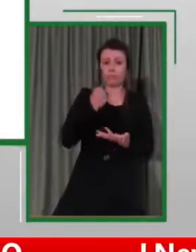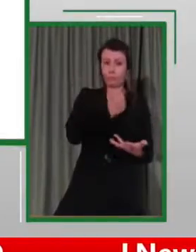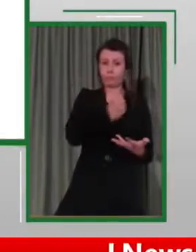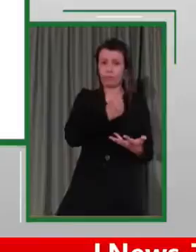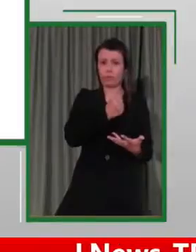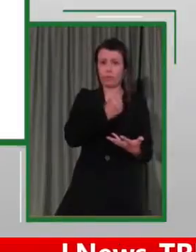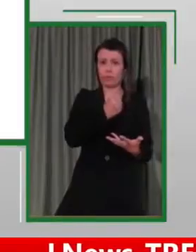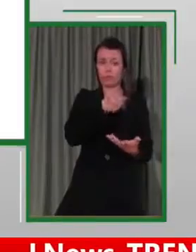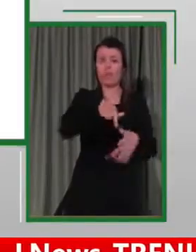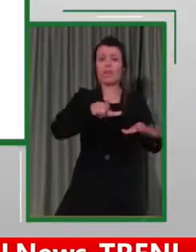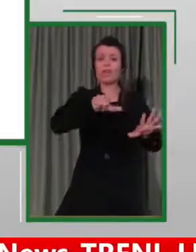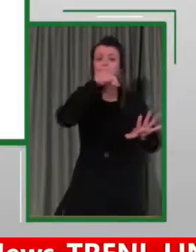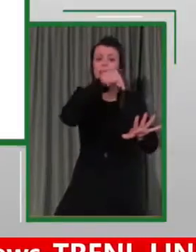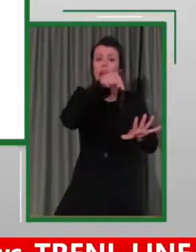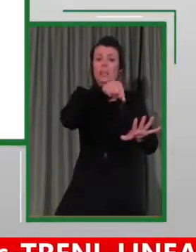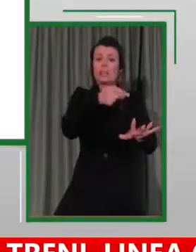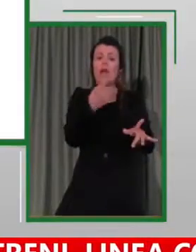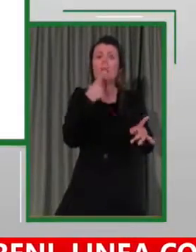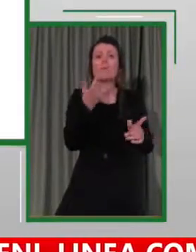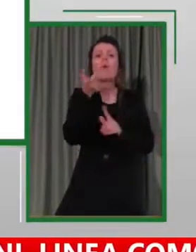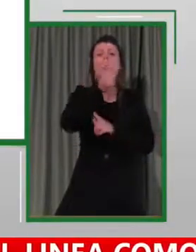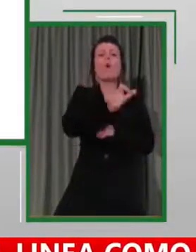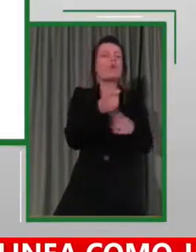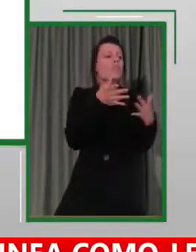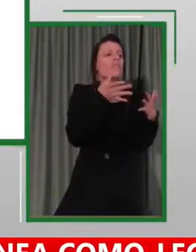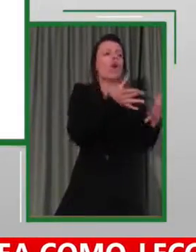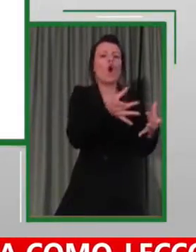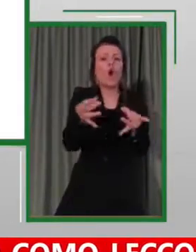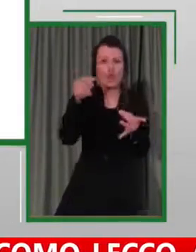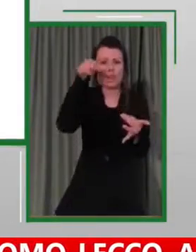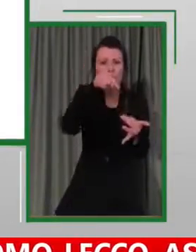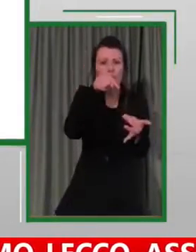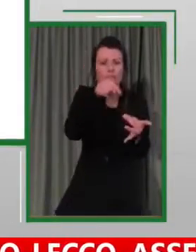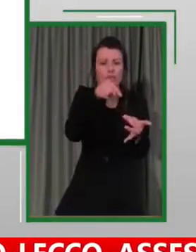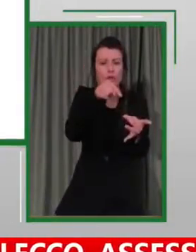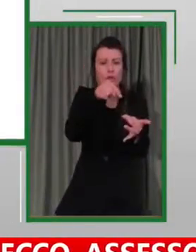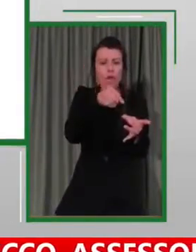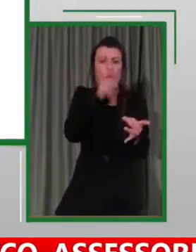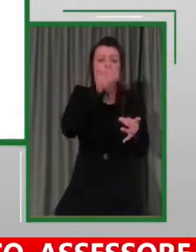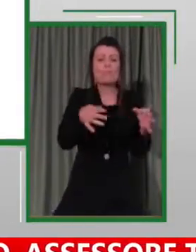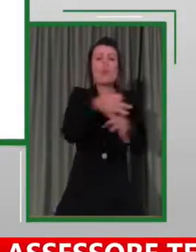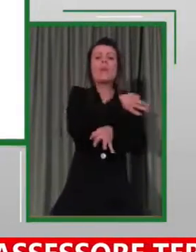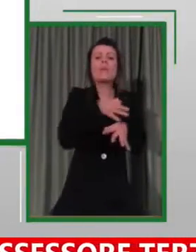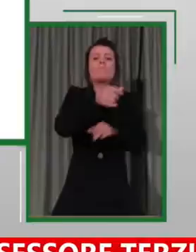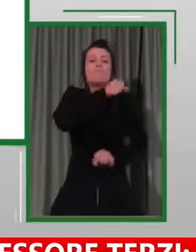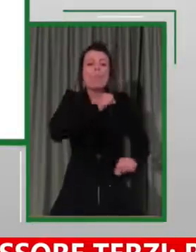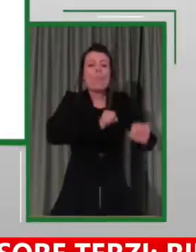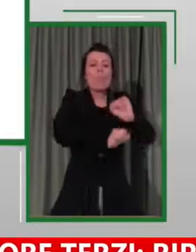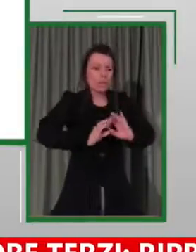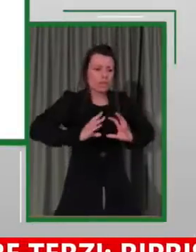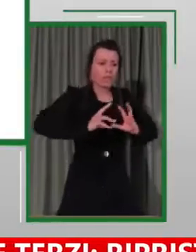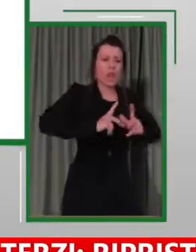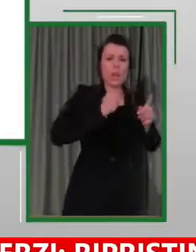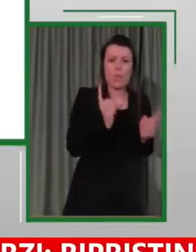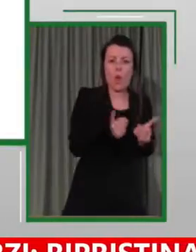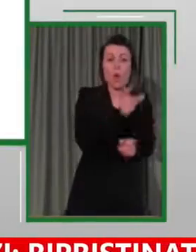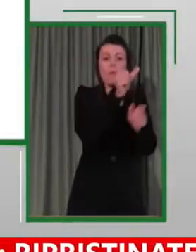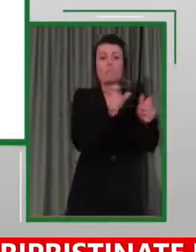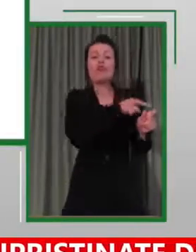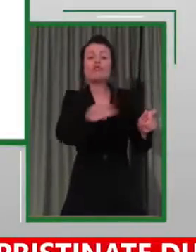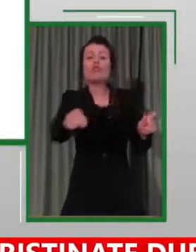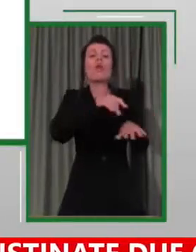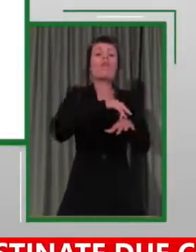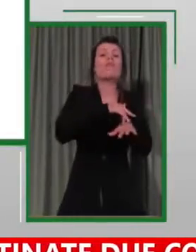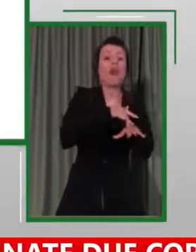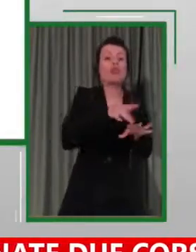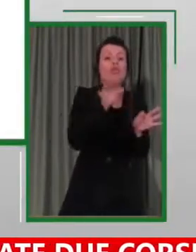alle cause di contagio, alle analisi delle risposte immunitarie in pazienti fragili o che avevano in